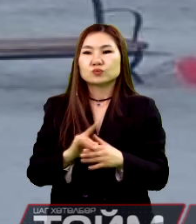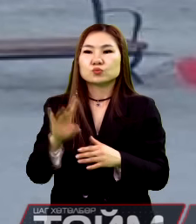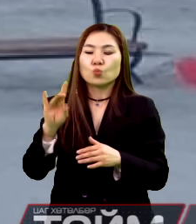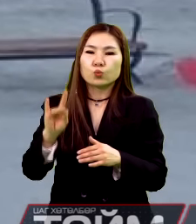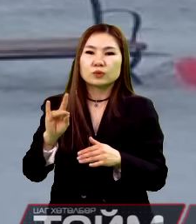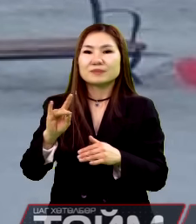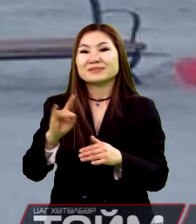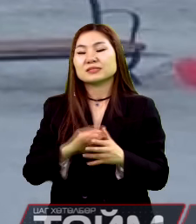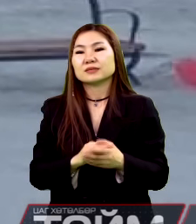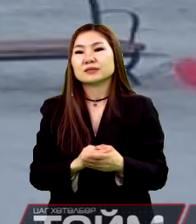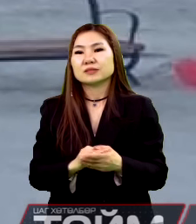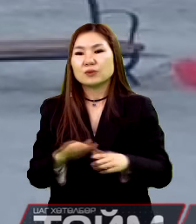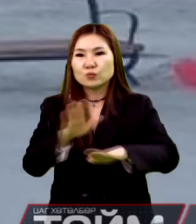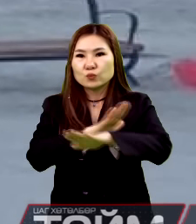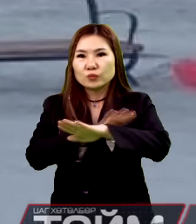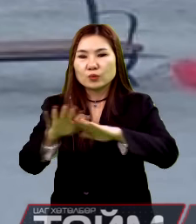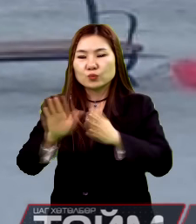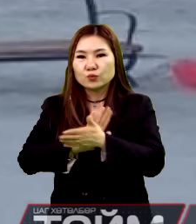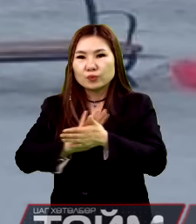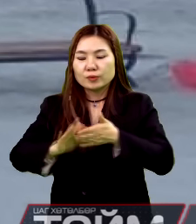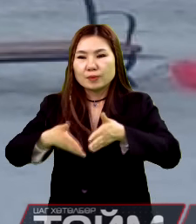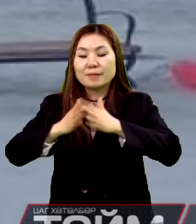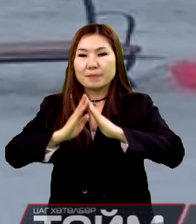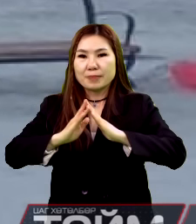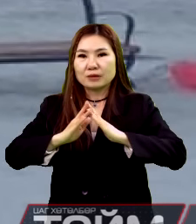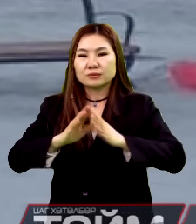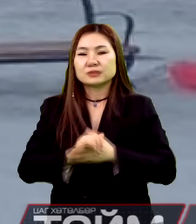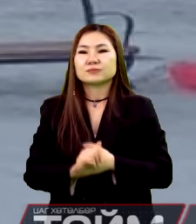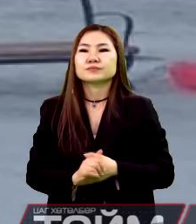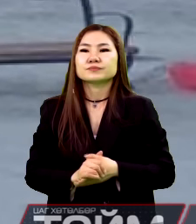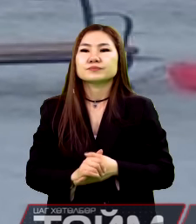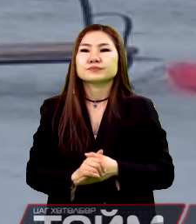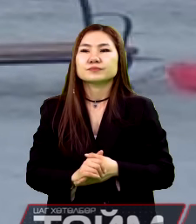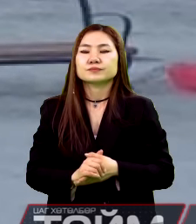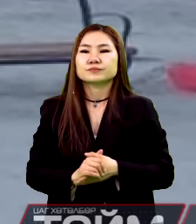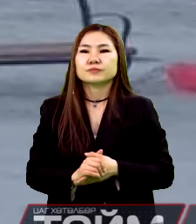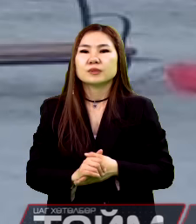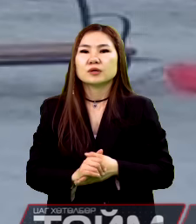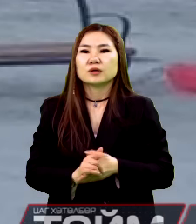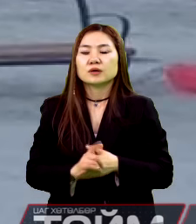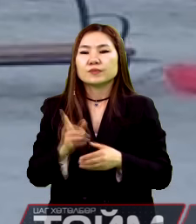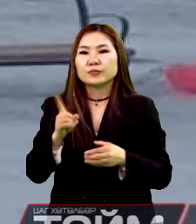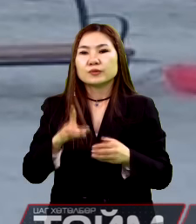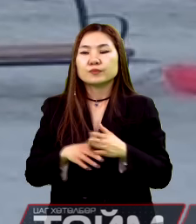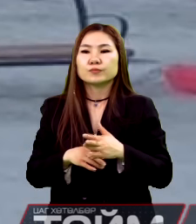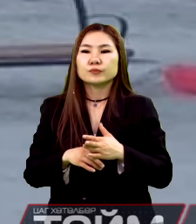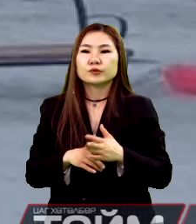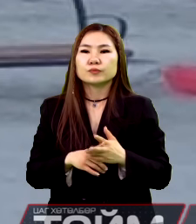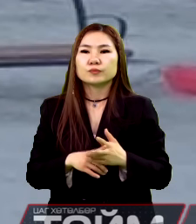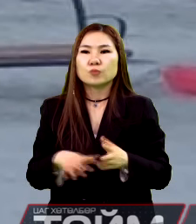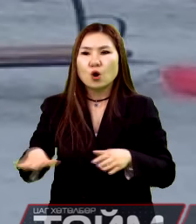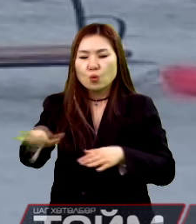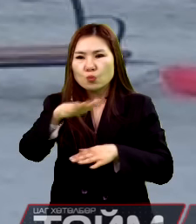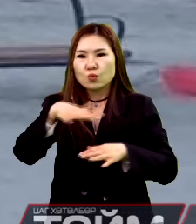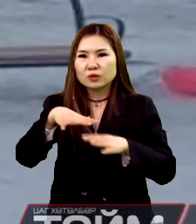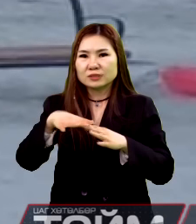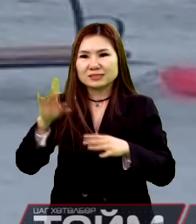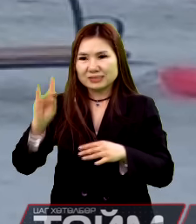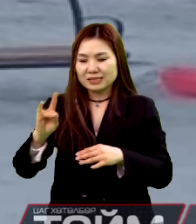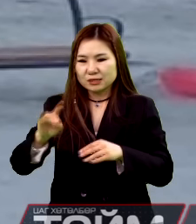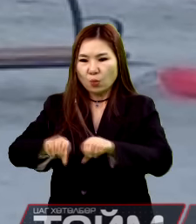ингээд сандалтай ингээд юм гой талбай зассан юм. Уг нь бол өмнө тэр газар нь хогийн цэг байсан юм. А гэтэл нэг өглөө ингээд яваад очсон чинь